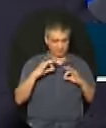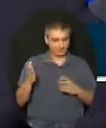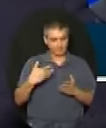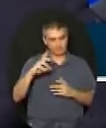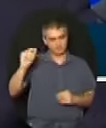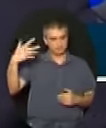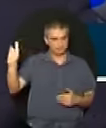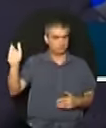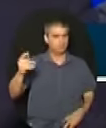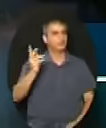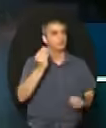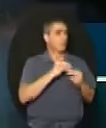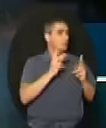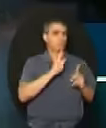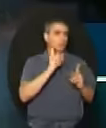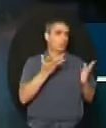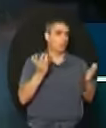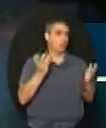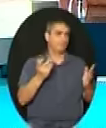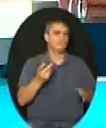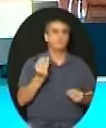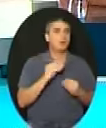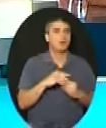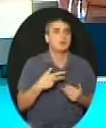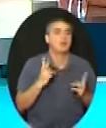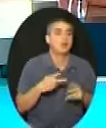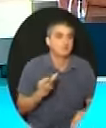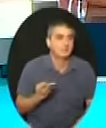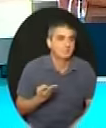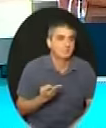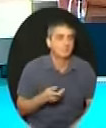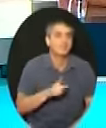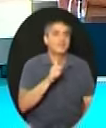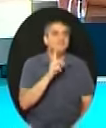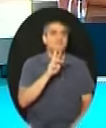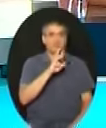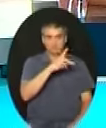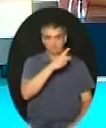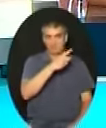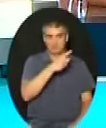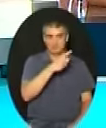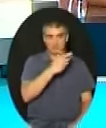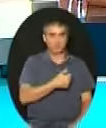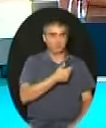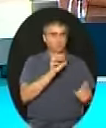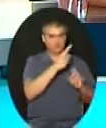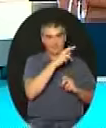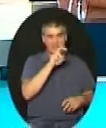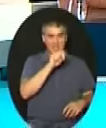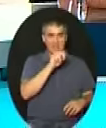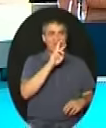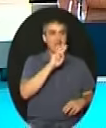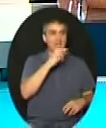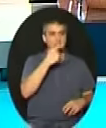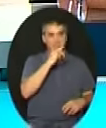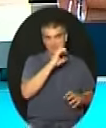לביתו, ויעבוד... יש עוד אופציה, לא חייבים לסבור אותה. האופציה היא שוורשבסקי שמצבן את RGE כבר הרבה זמן, כי ל-RGE נמאס